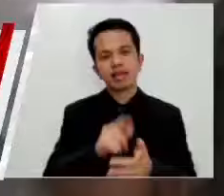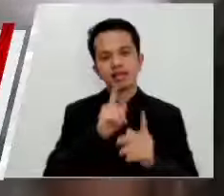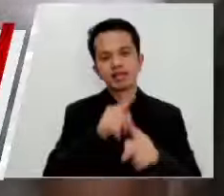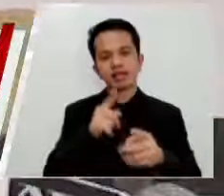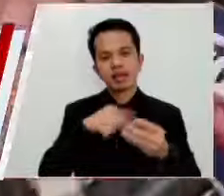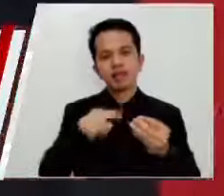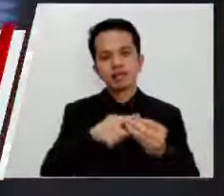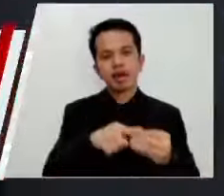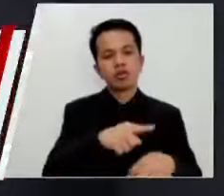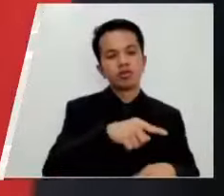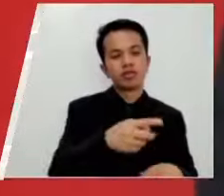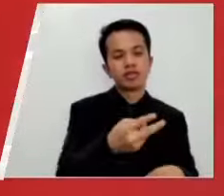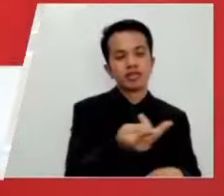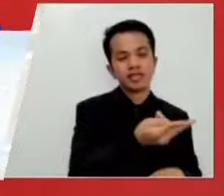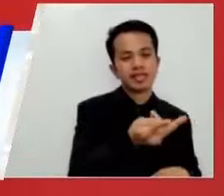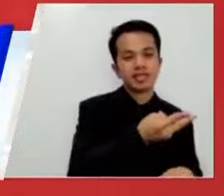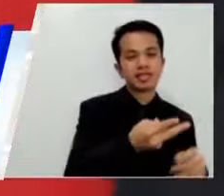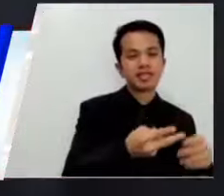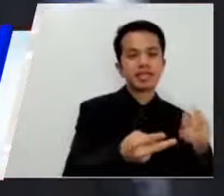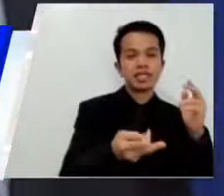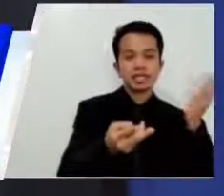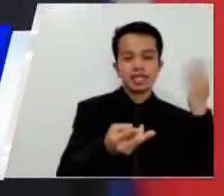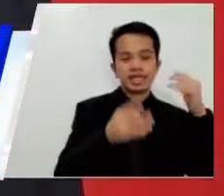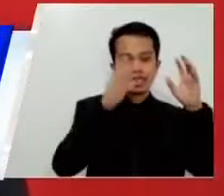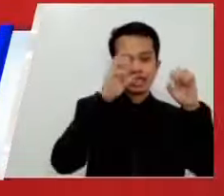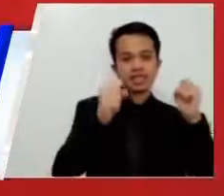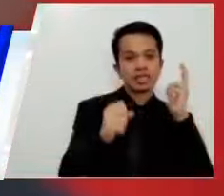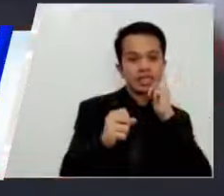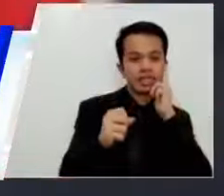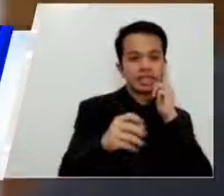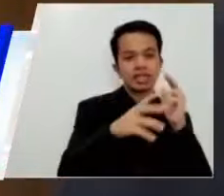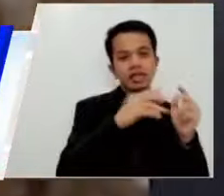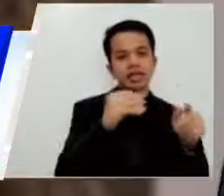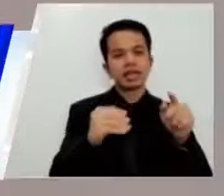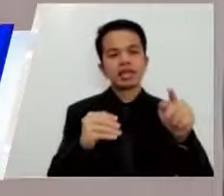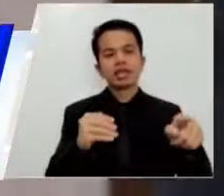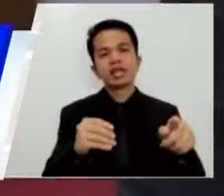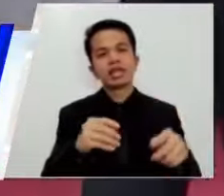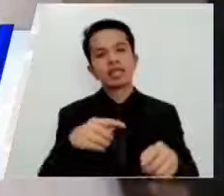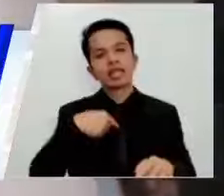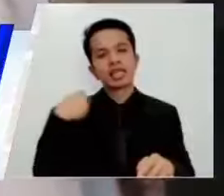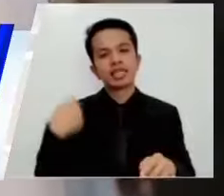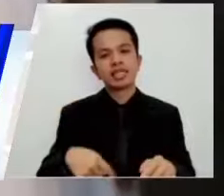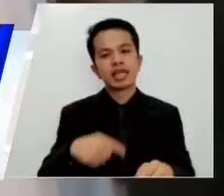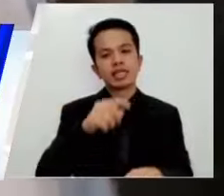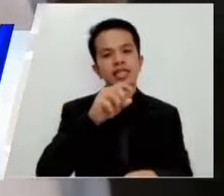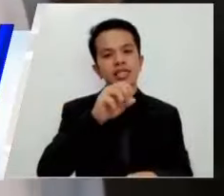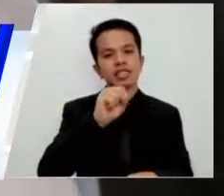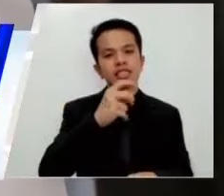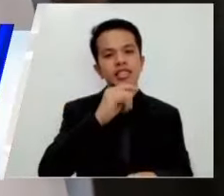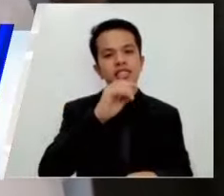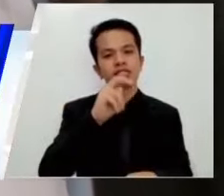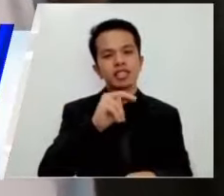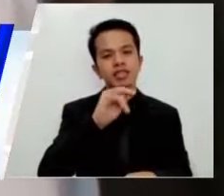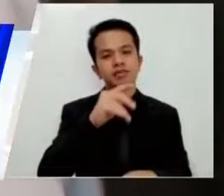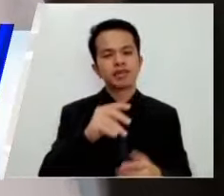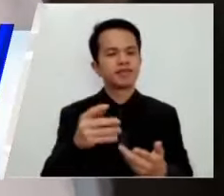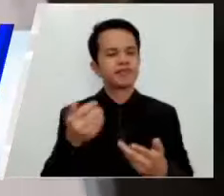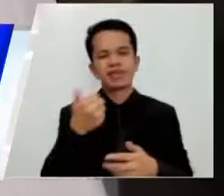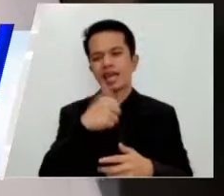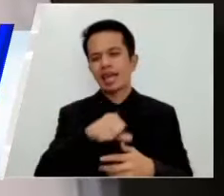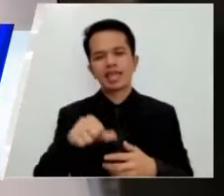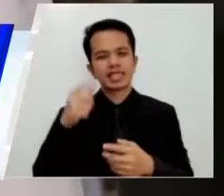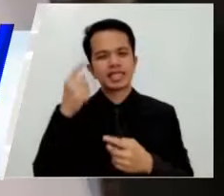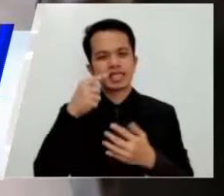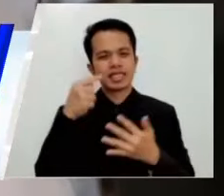agreement sa pagitan ni na dating Pangulong Rodrigo Duterte at Chinese President Xi Jinping. Kahit saan ka tumingin, walang record.